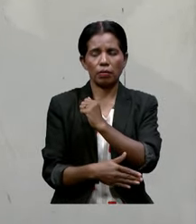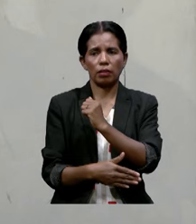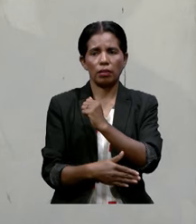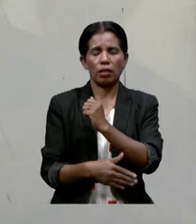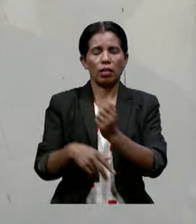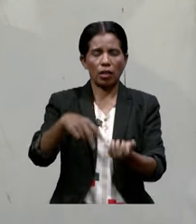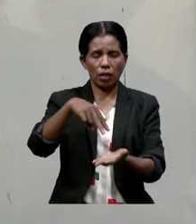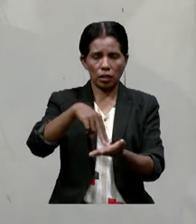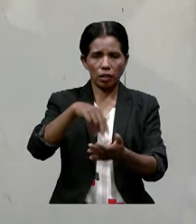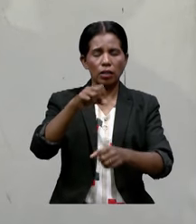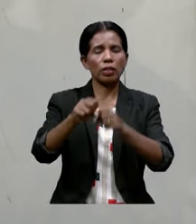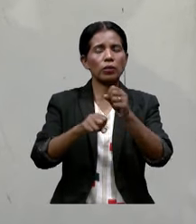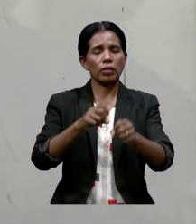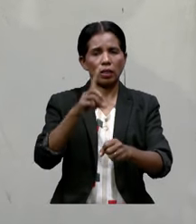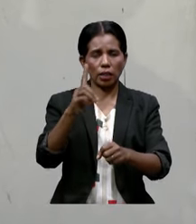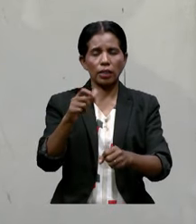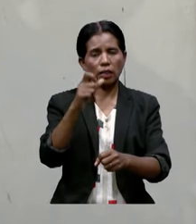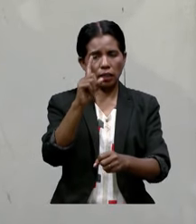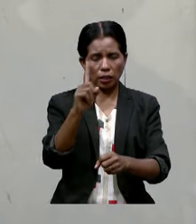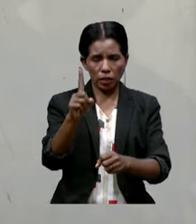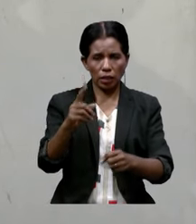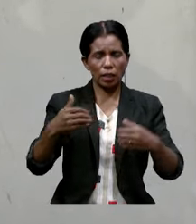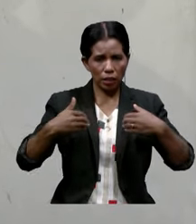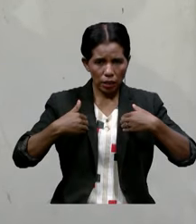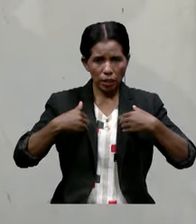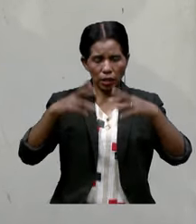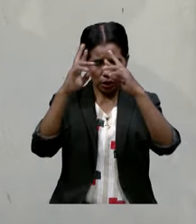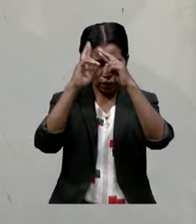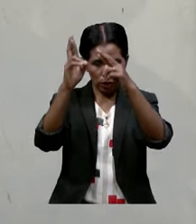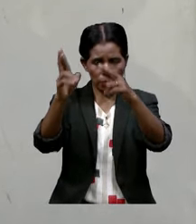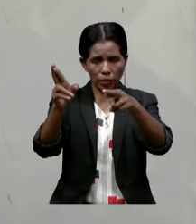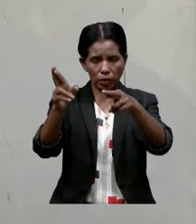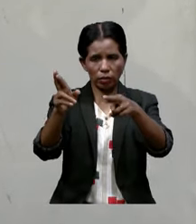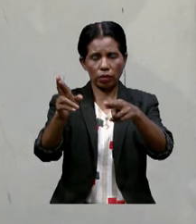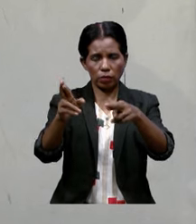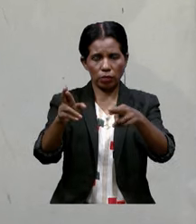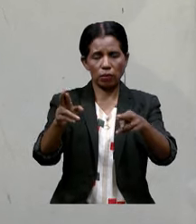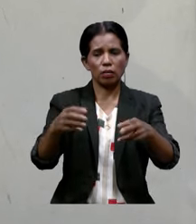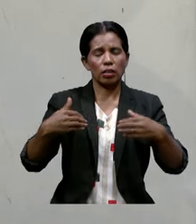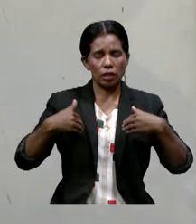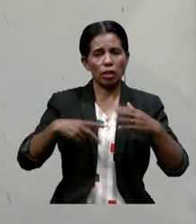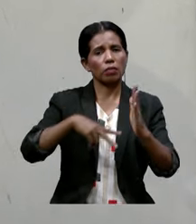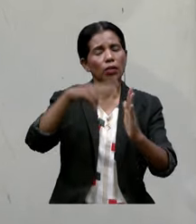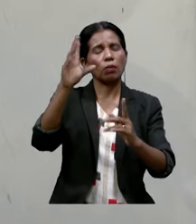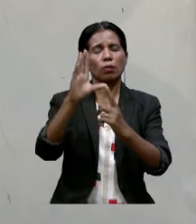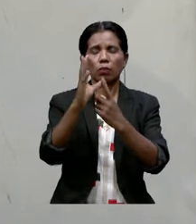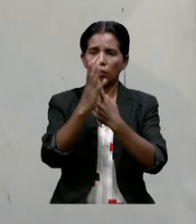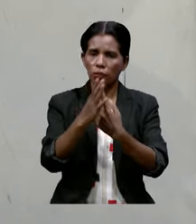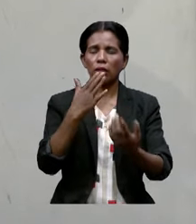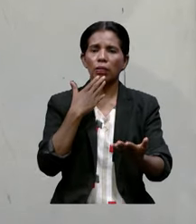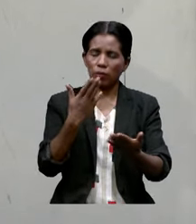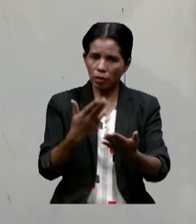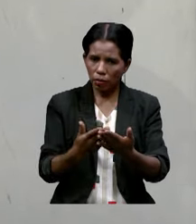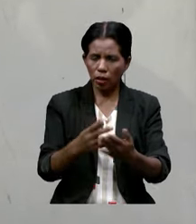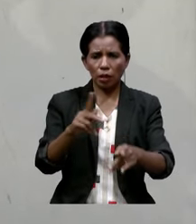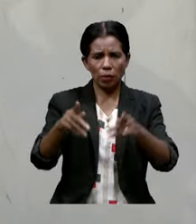hari ihe sociedade ide ke ko moral valores cultural, moral, buat ser na sociedade né, bem